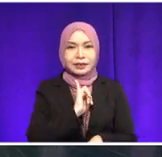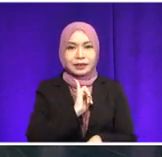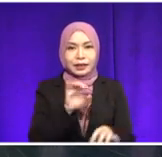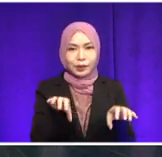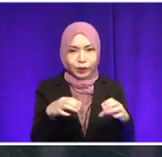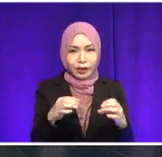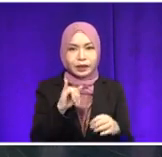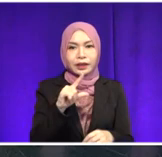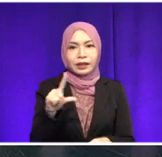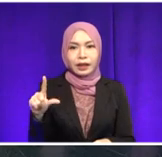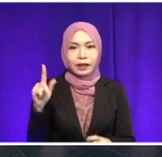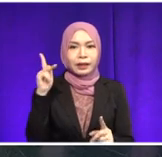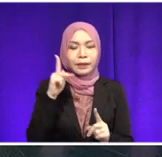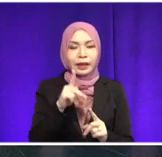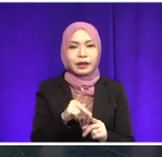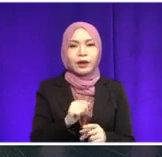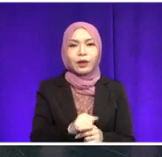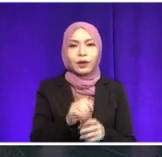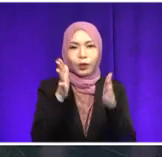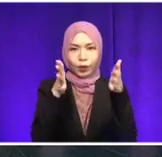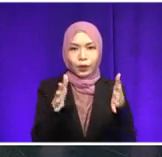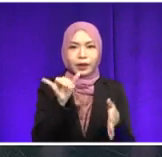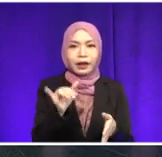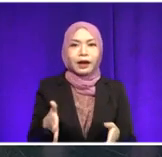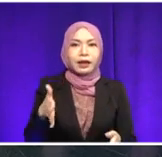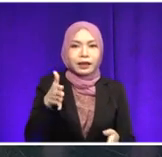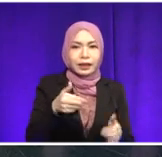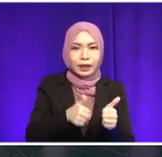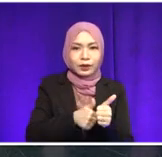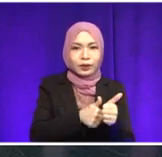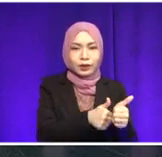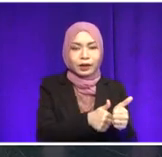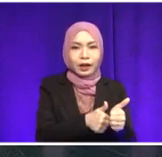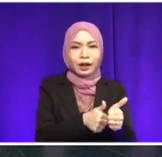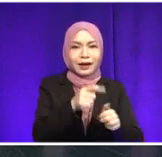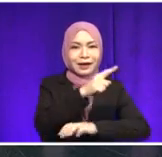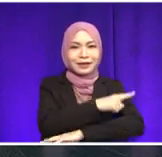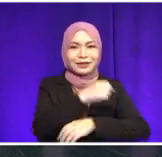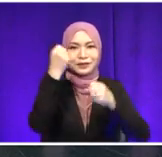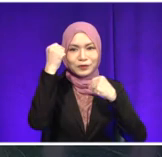yang akan mengikuti itulah kumpulan sasaran